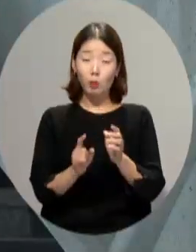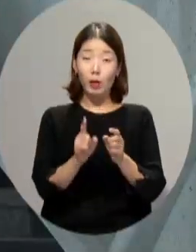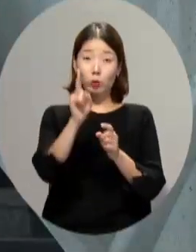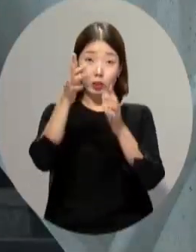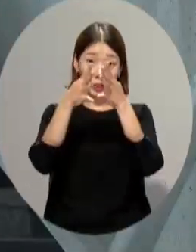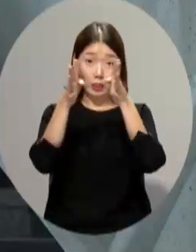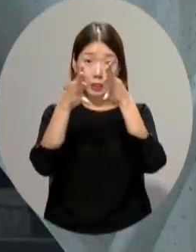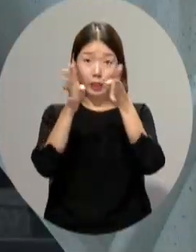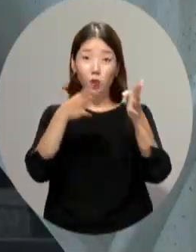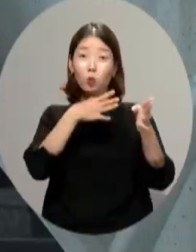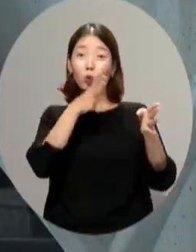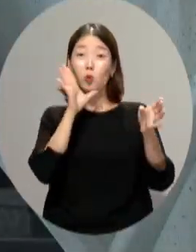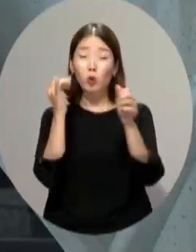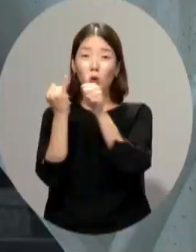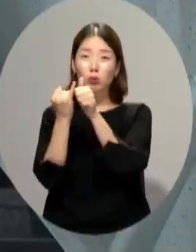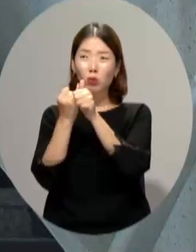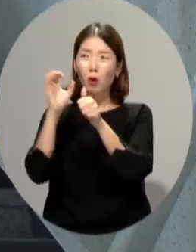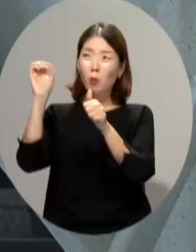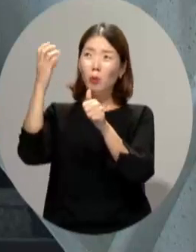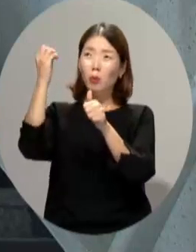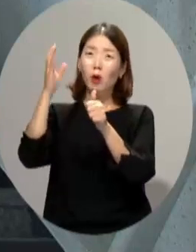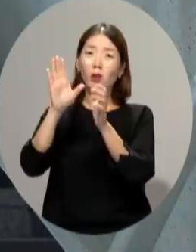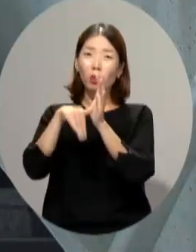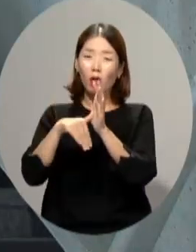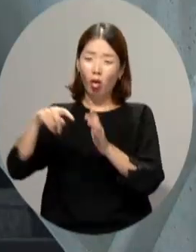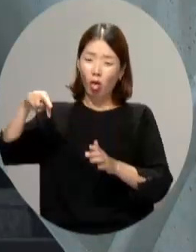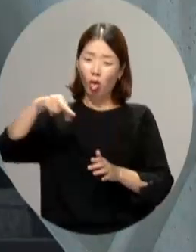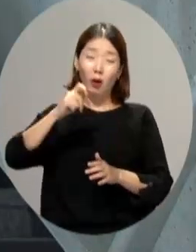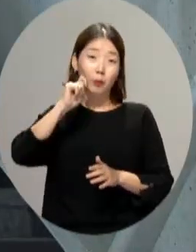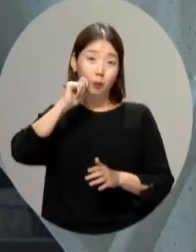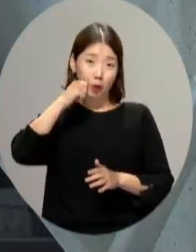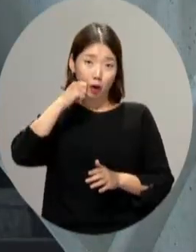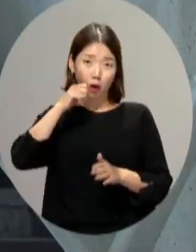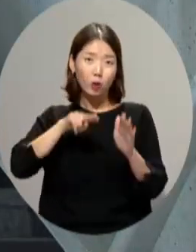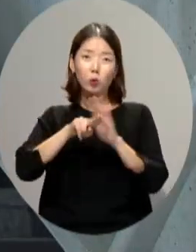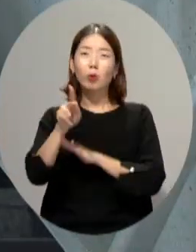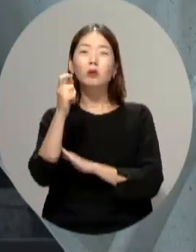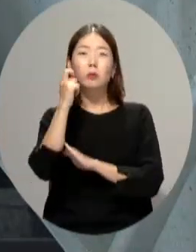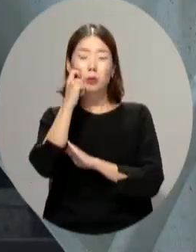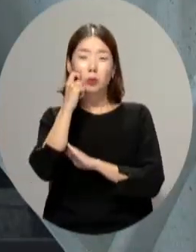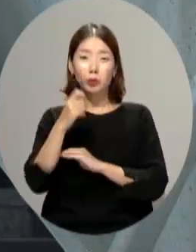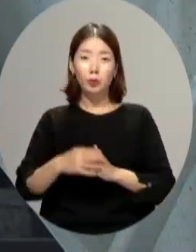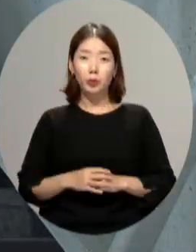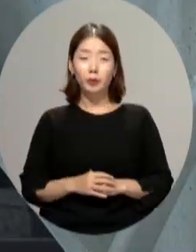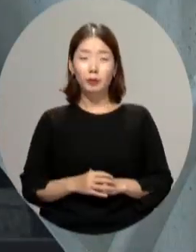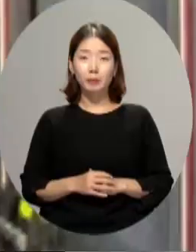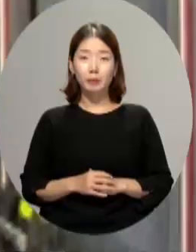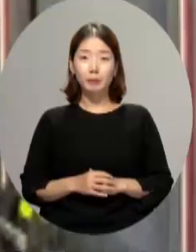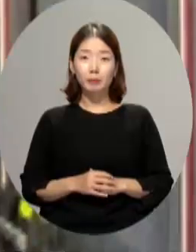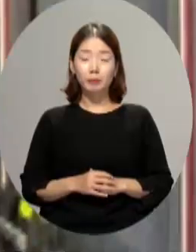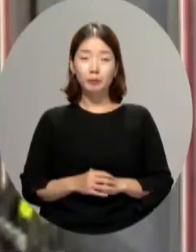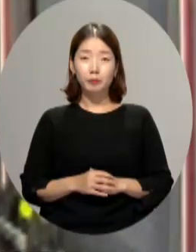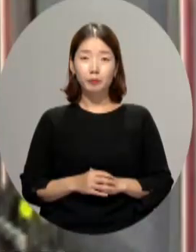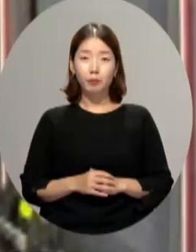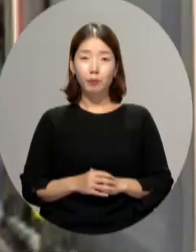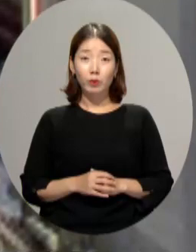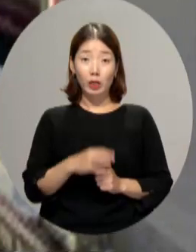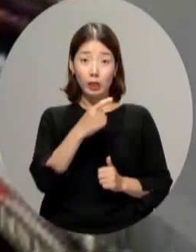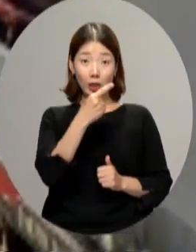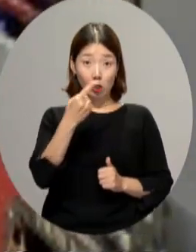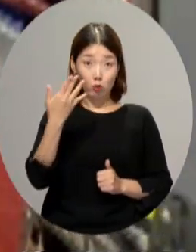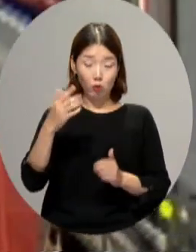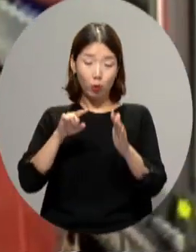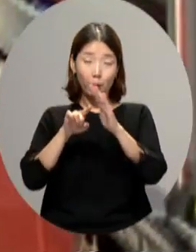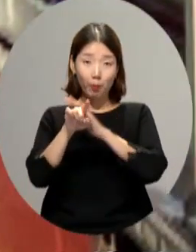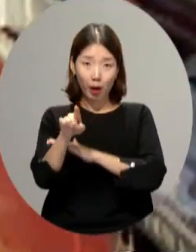위층에 살던 노부부는 화재가 발생했지만 거동이 불편해 대피하기 어려운 상황이었습니다. 신고를 받고